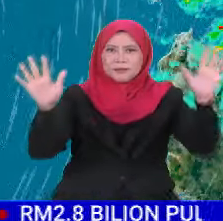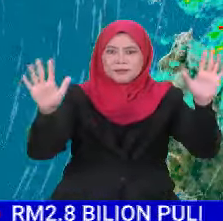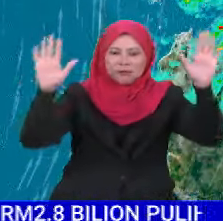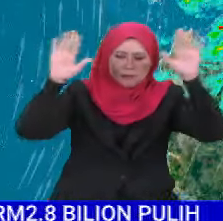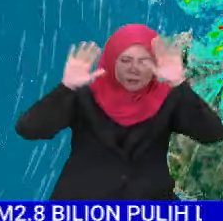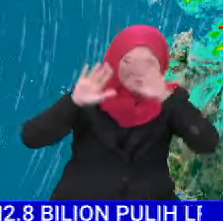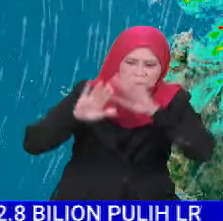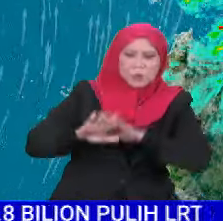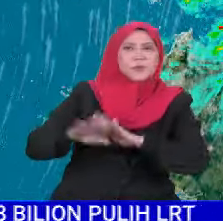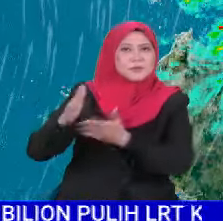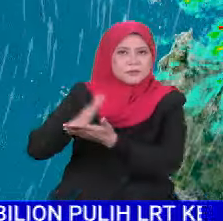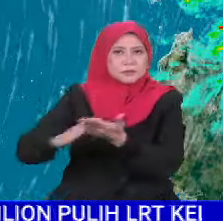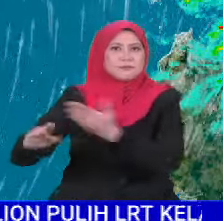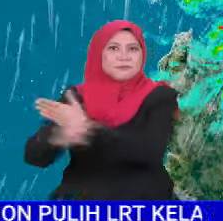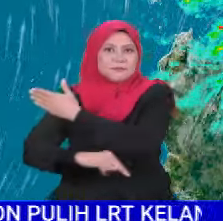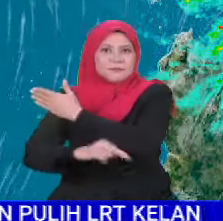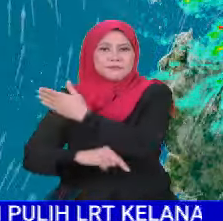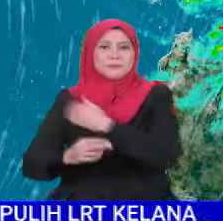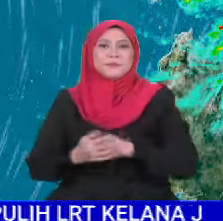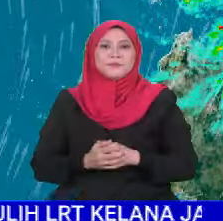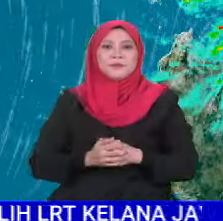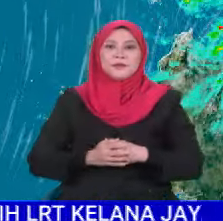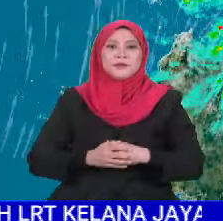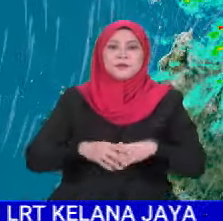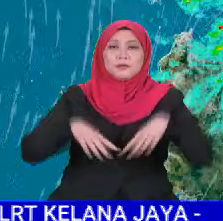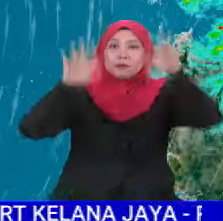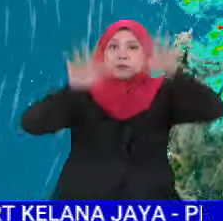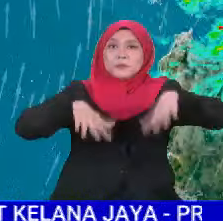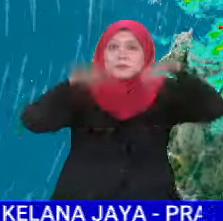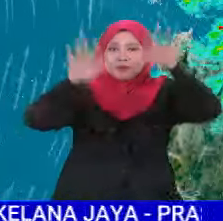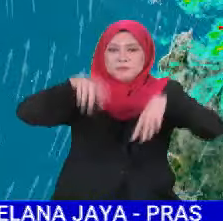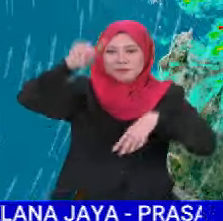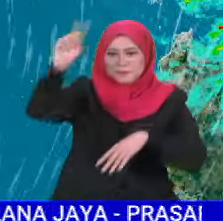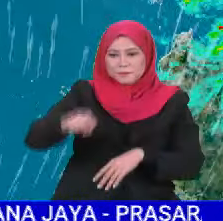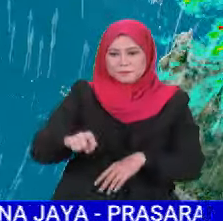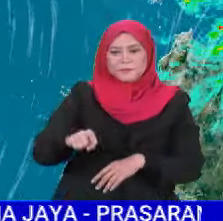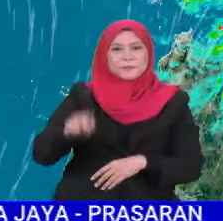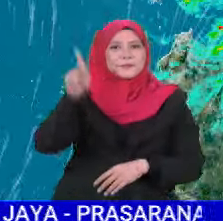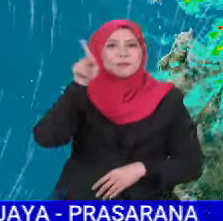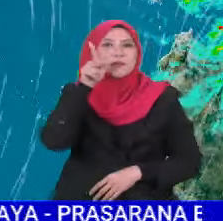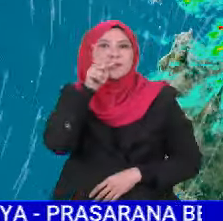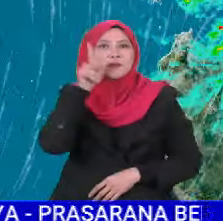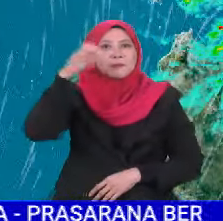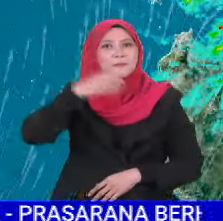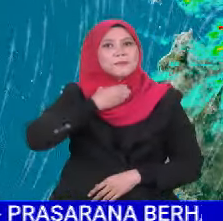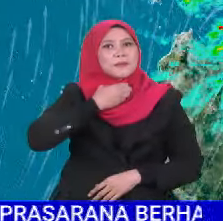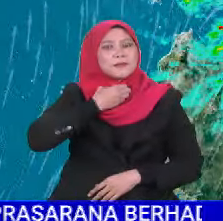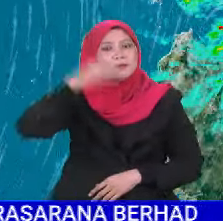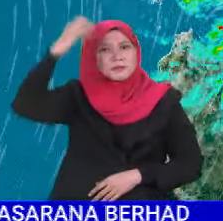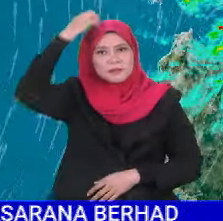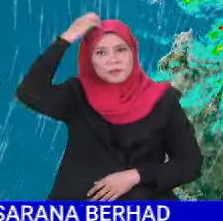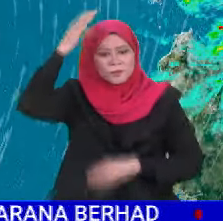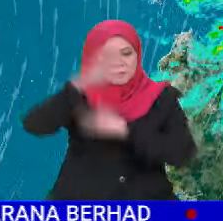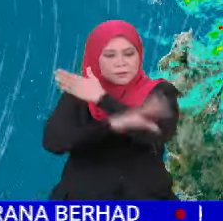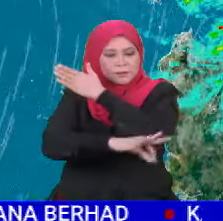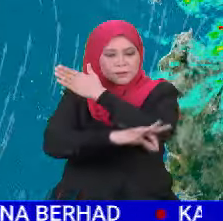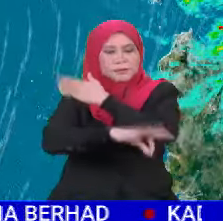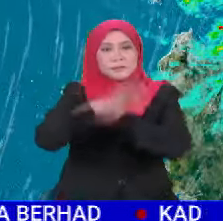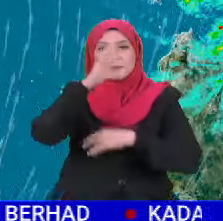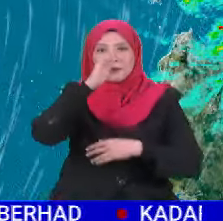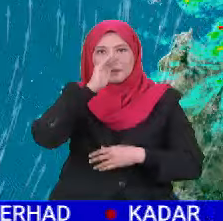mendung. Bagi keadaan cuaca ribut petir untuk negeri-negeri di sebelah barat Semenanjung seperti di Kedah, Perak, Selangor, Negeri Sembilan dan juga